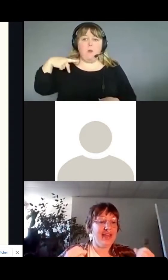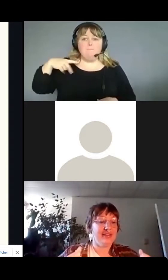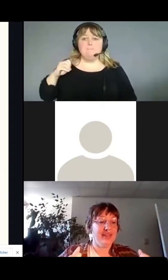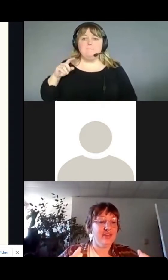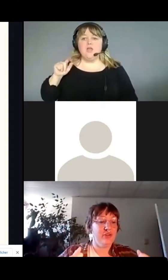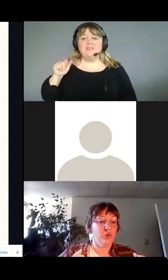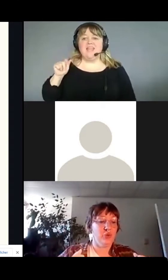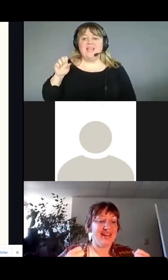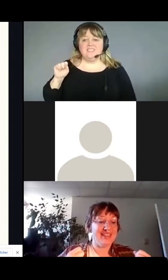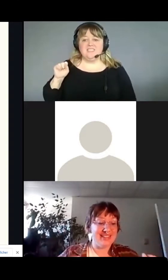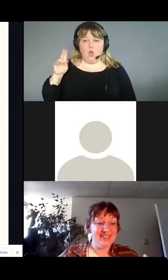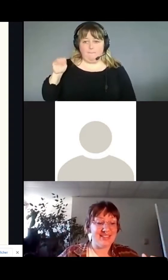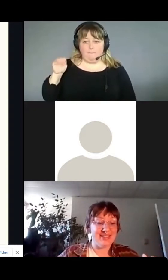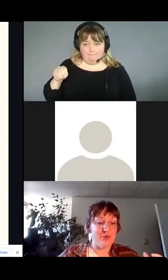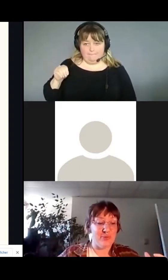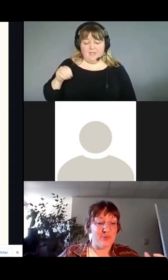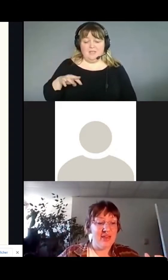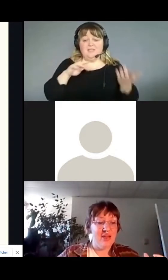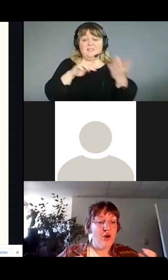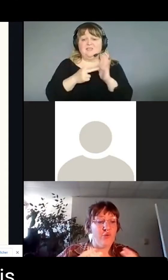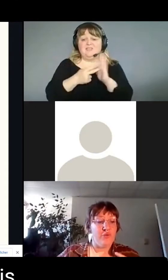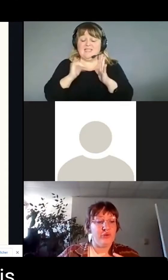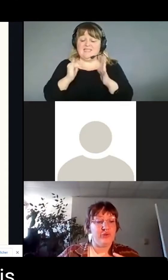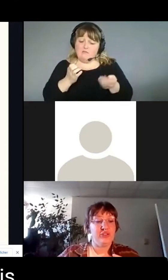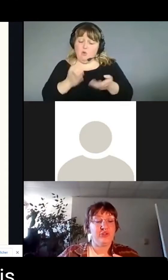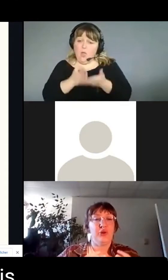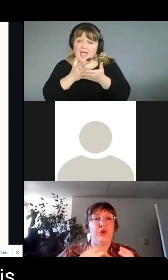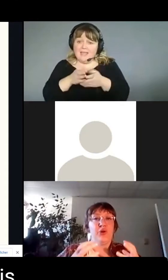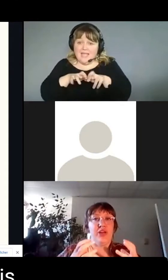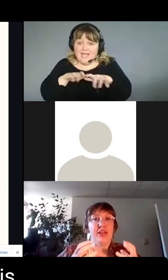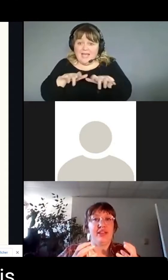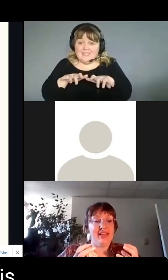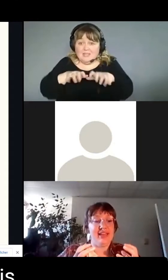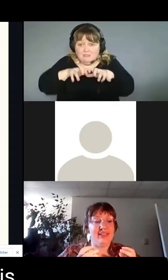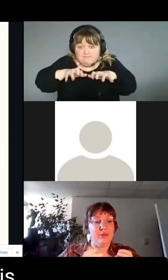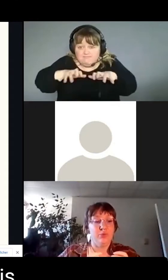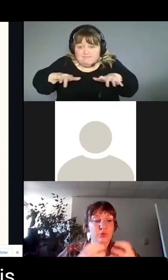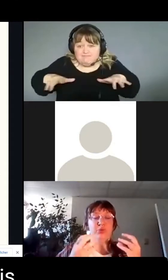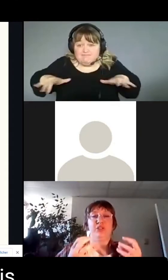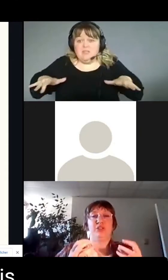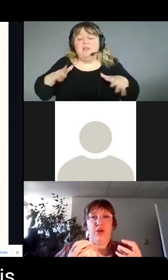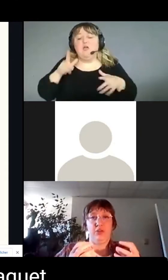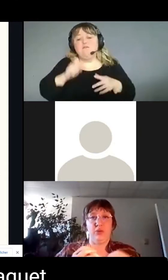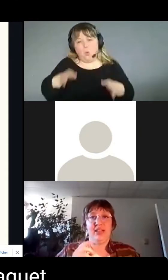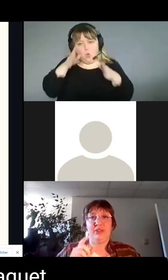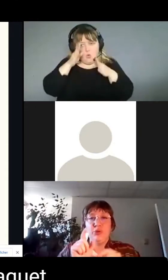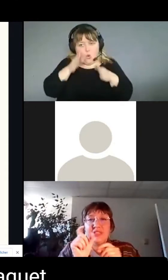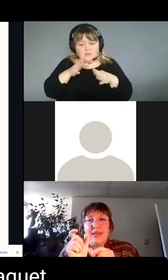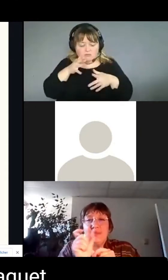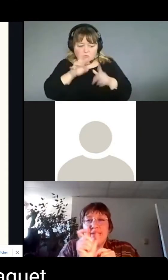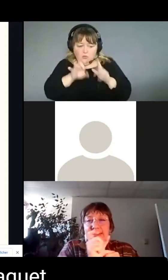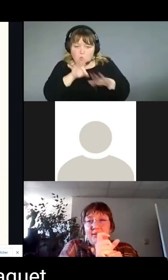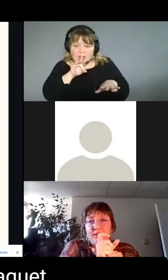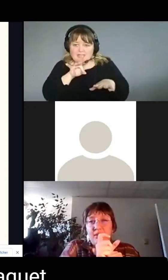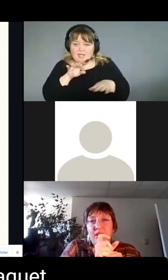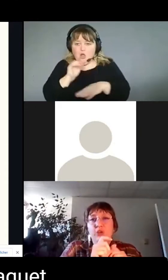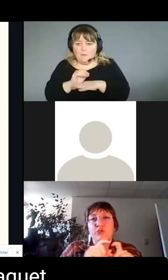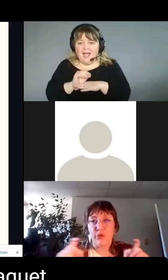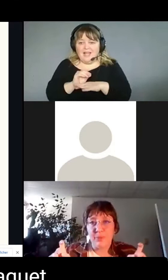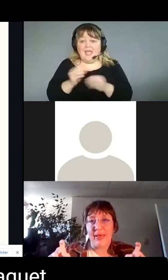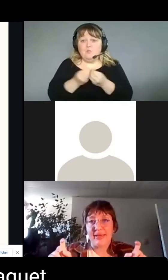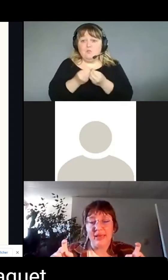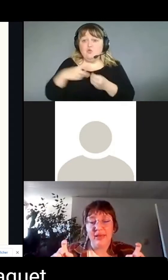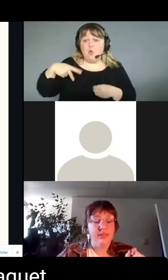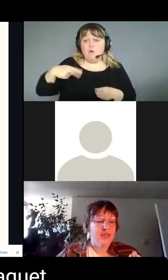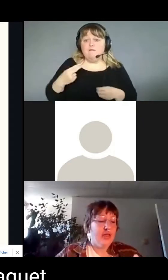veut aider nos racines à se développer, on va focusser sur un engrais qui a beaucoup de phosphore. Donc, la deuxième lettre